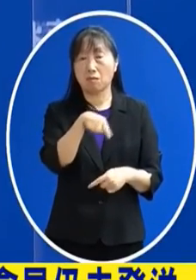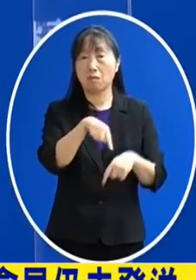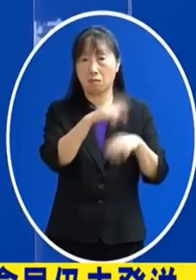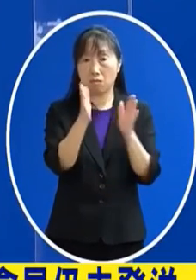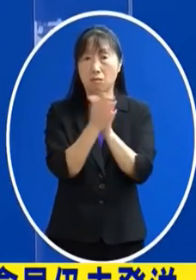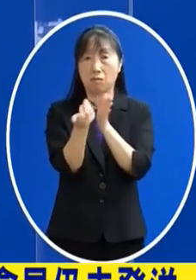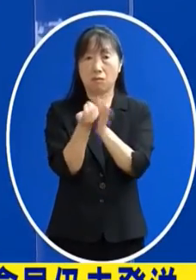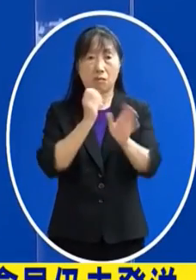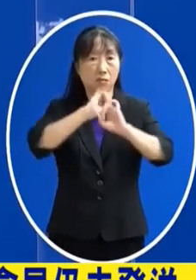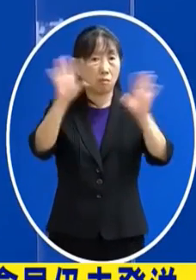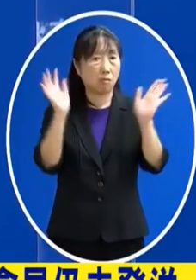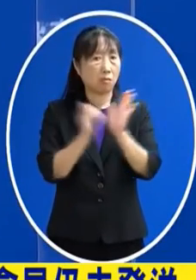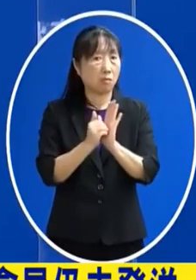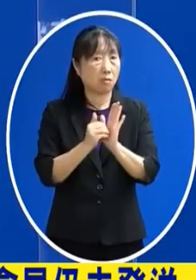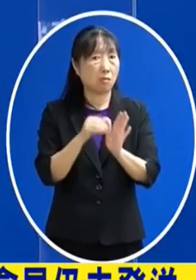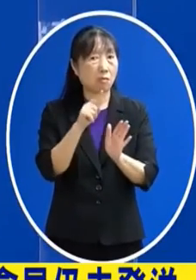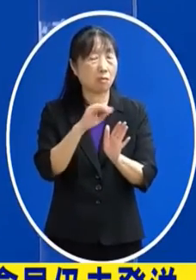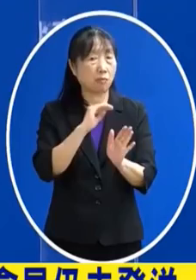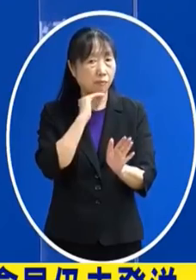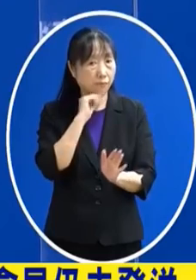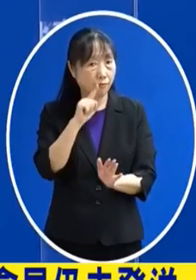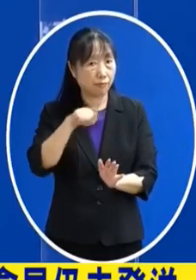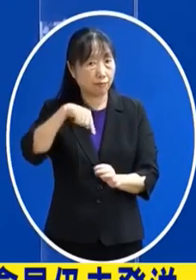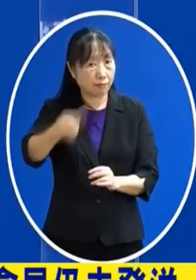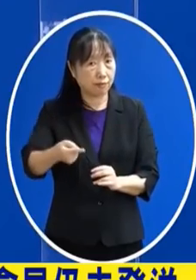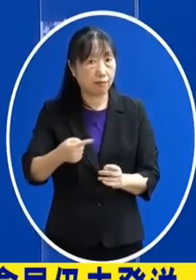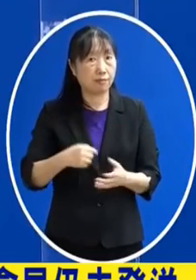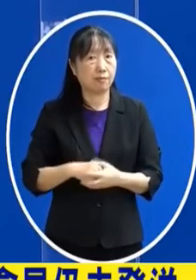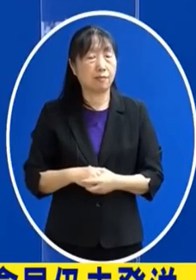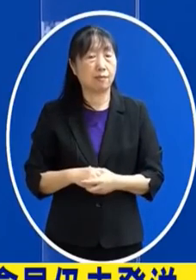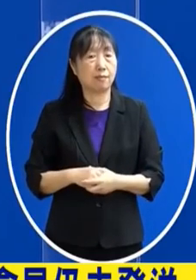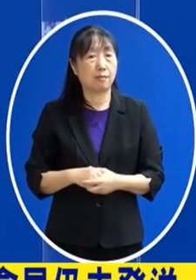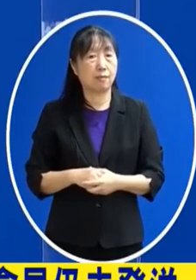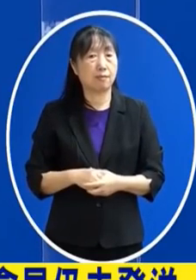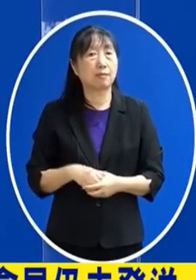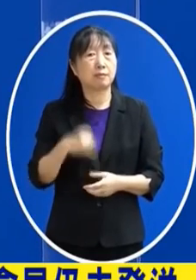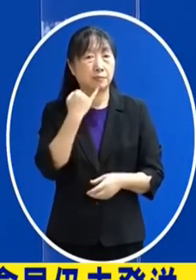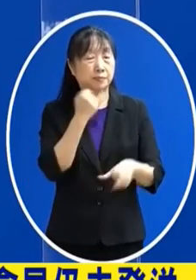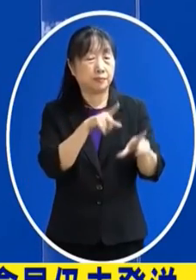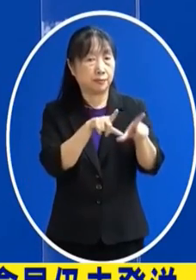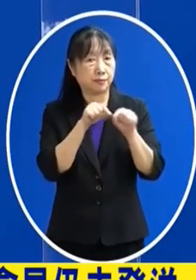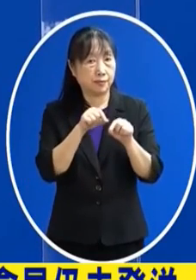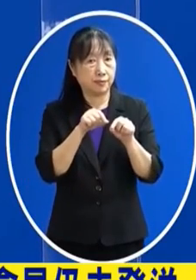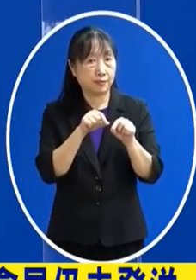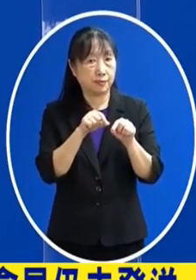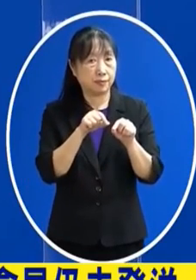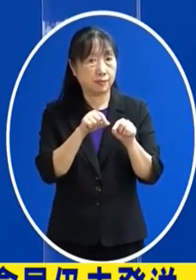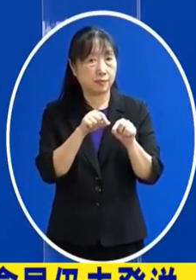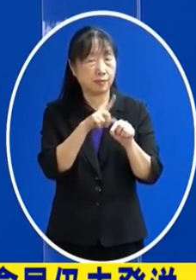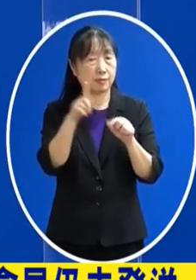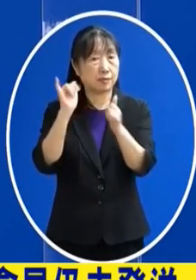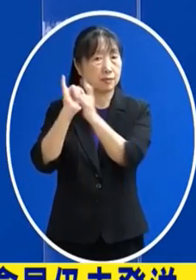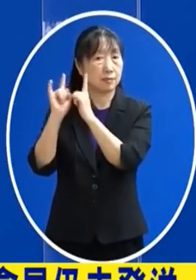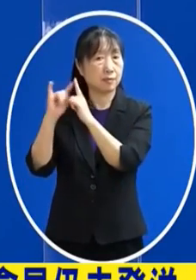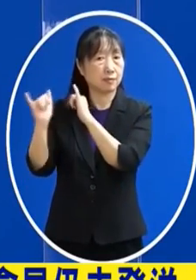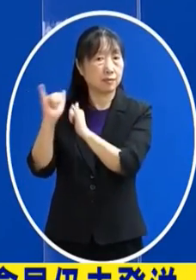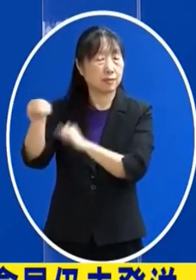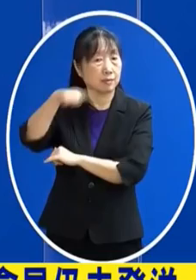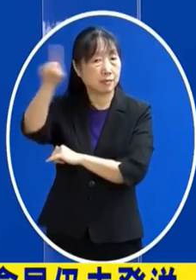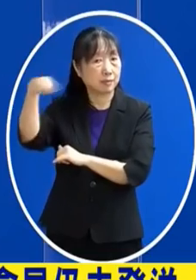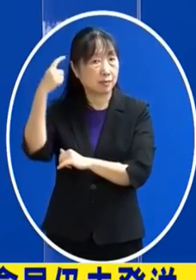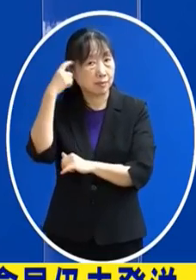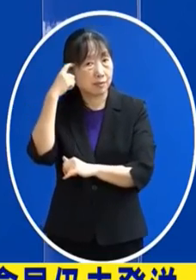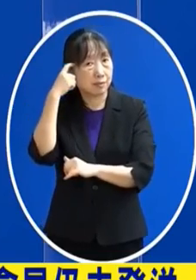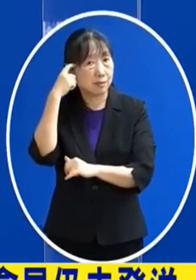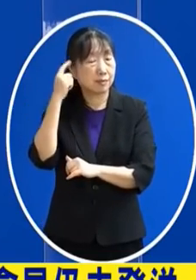了啦，那再来就是说等预告结束之后，那就可以根据那个民众的建议的反